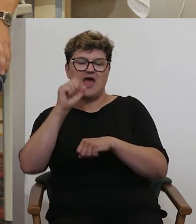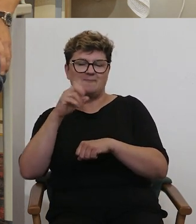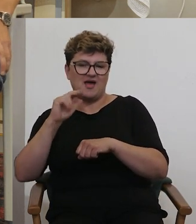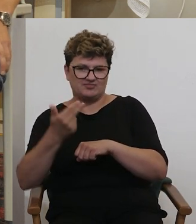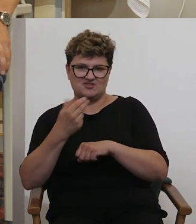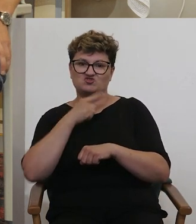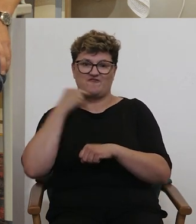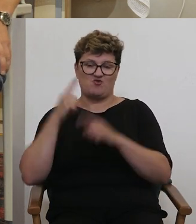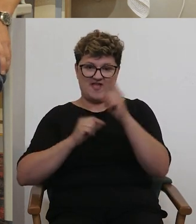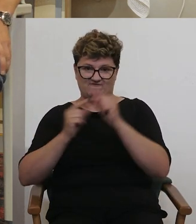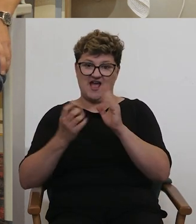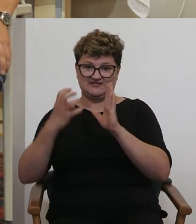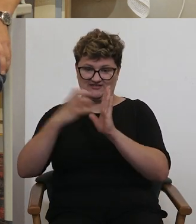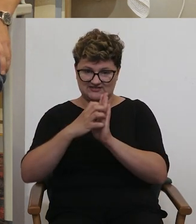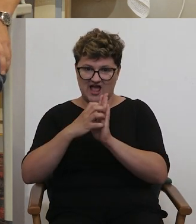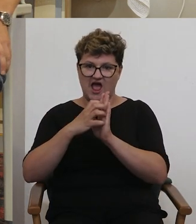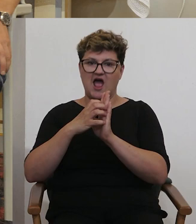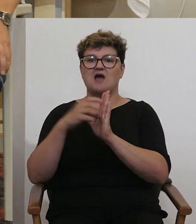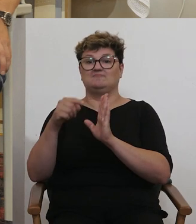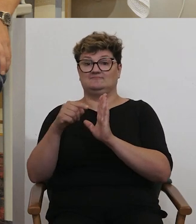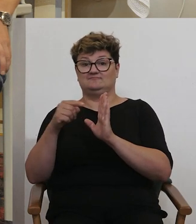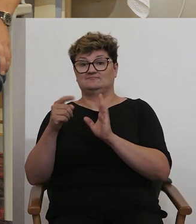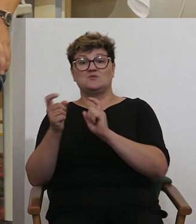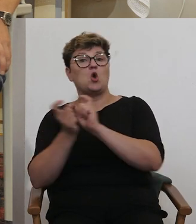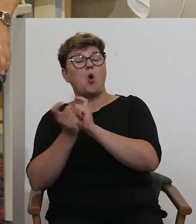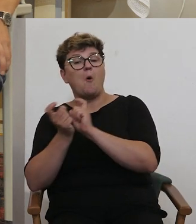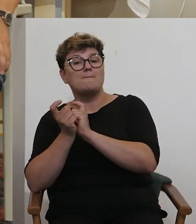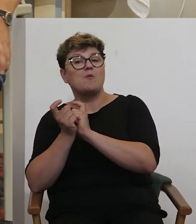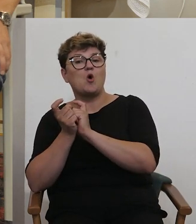gwiazdą. Obok tego Shermana